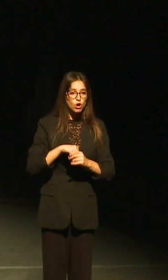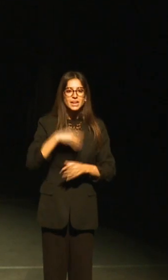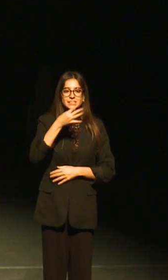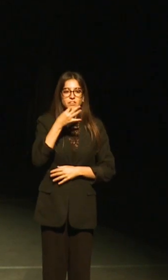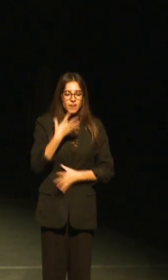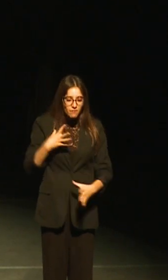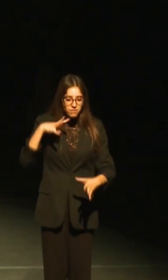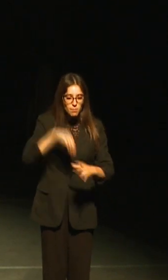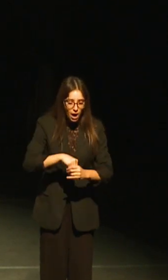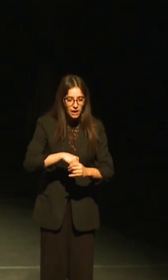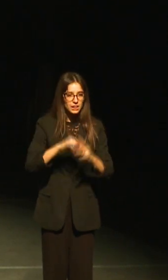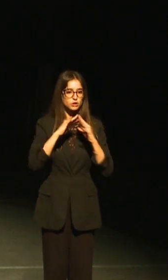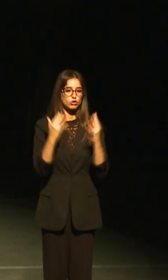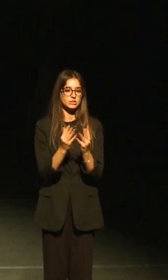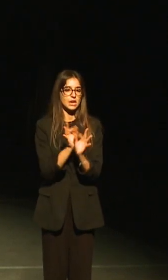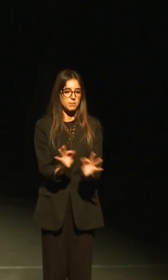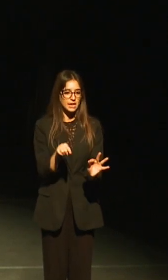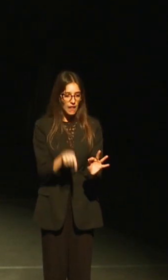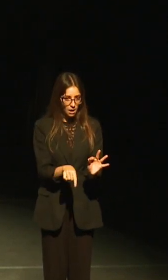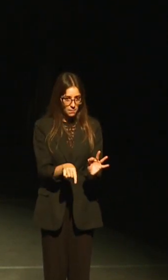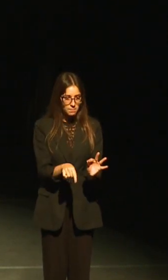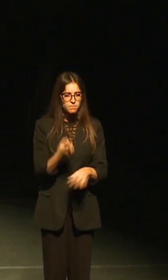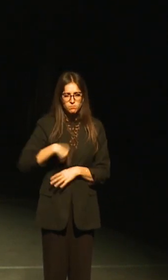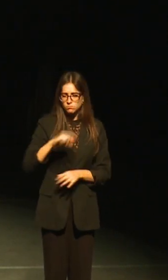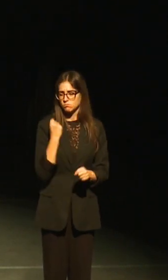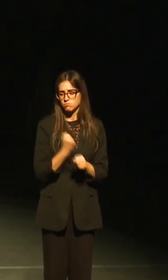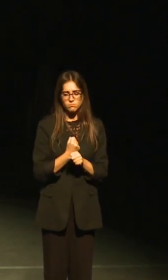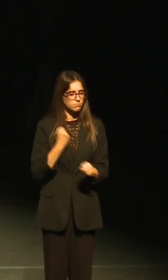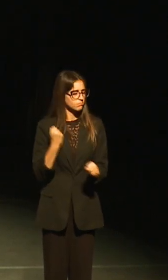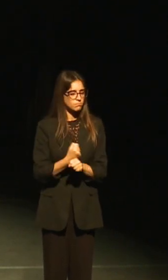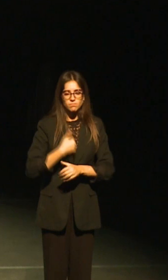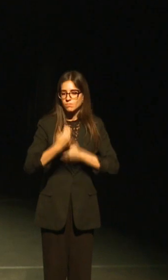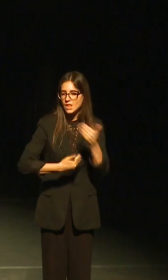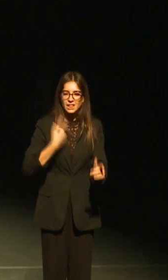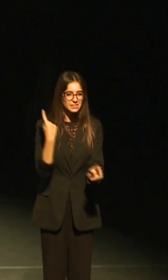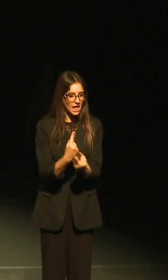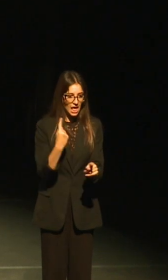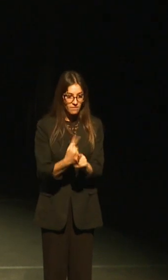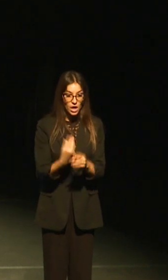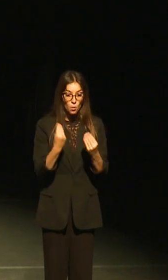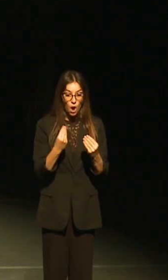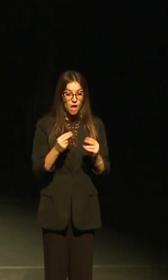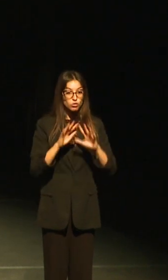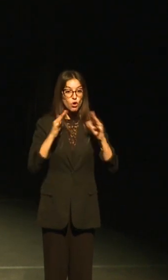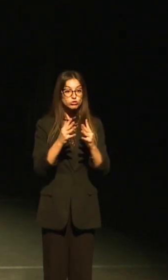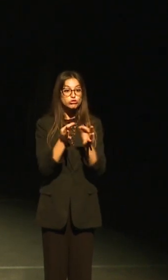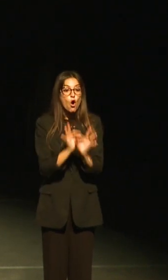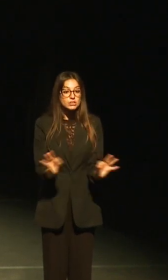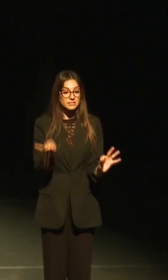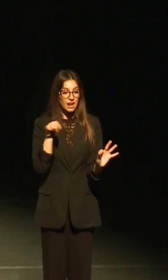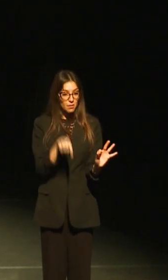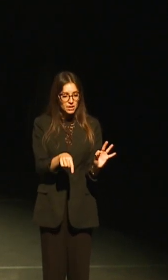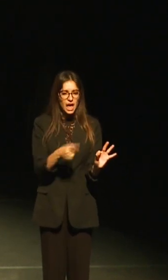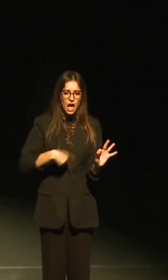sostenibilità su questo Noi abbiamo ancora molto da fare quando noi parliamo di sostenibilità ne parliamo ancora più o